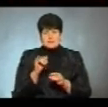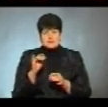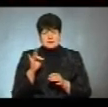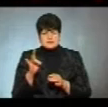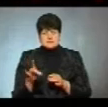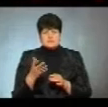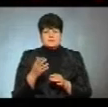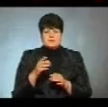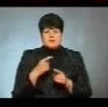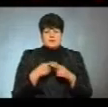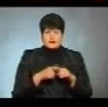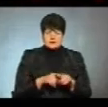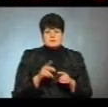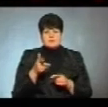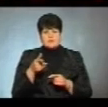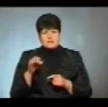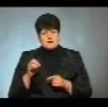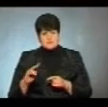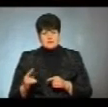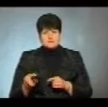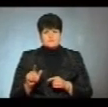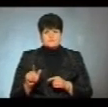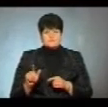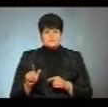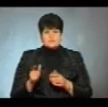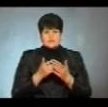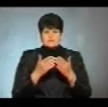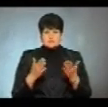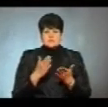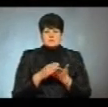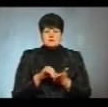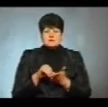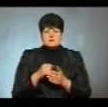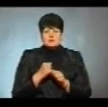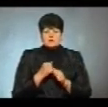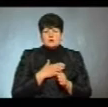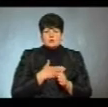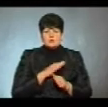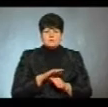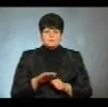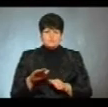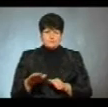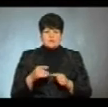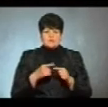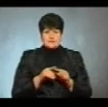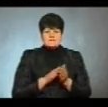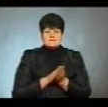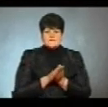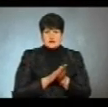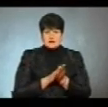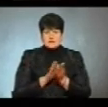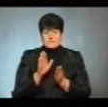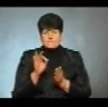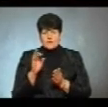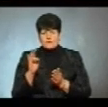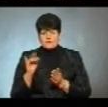і хрестиком, великодні кошики. На виставці представлені роботи моїх вихованців в техніці валяння вовни. Ви бачите, дуже